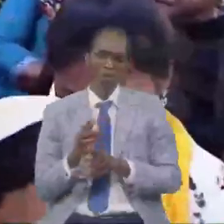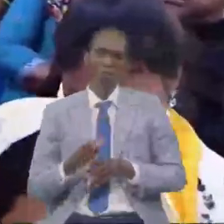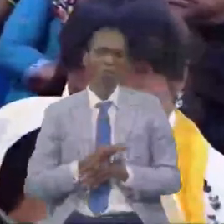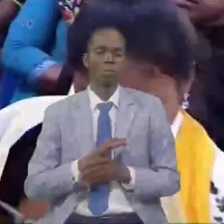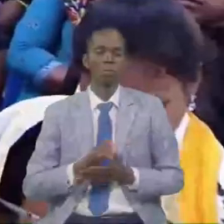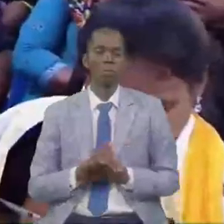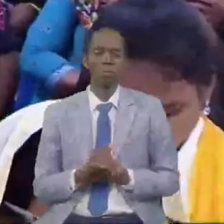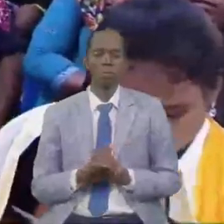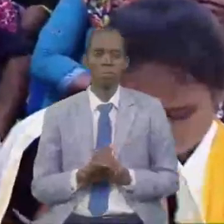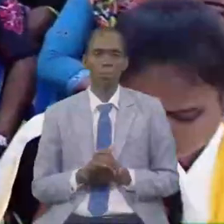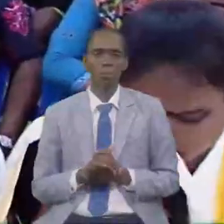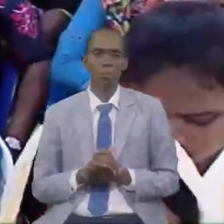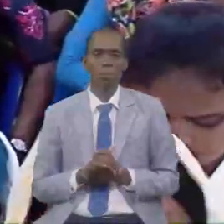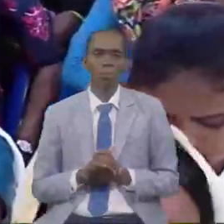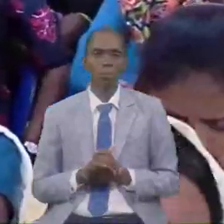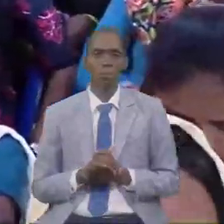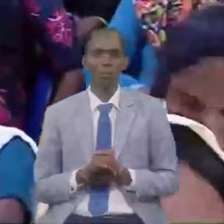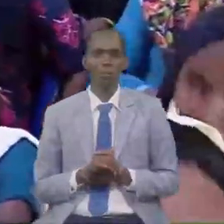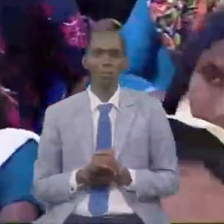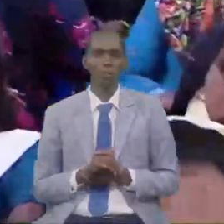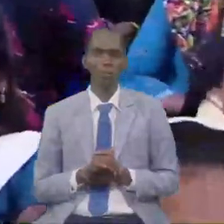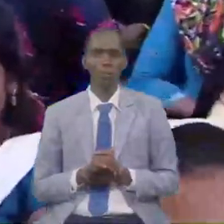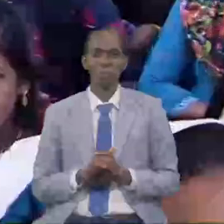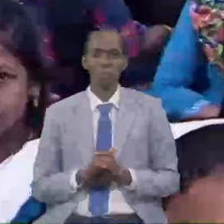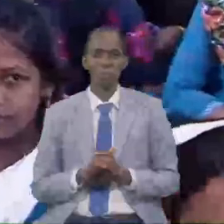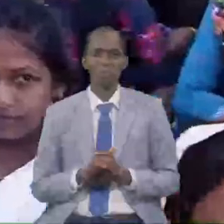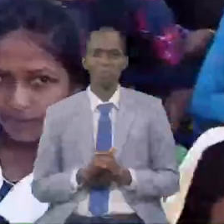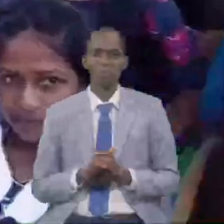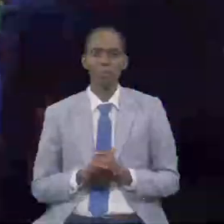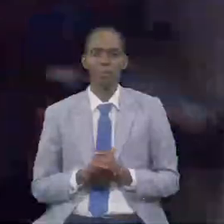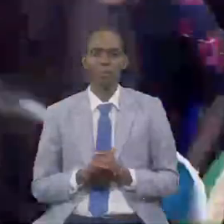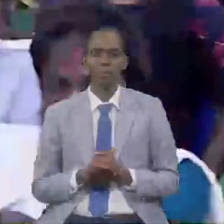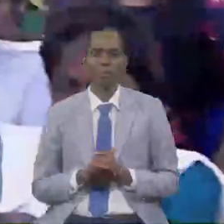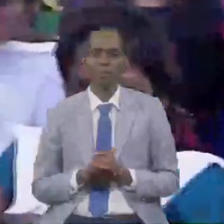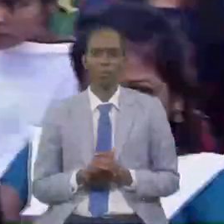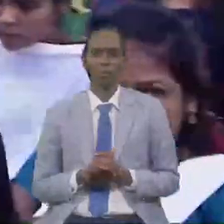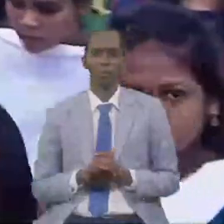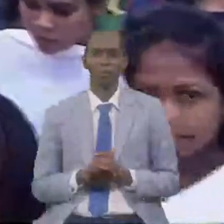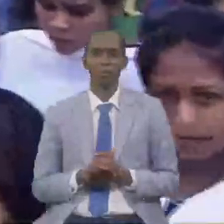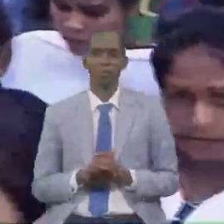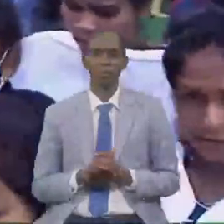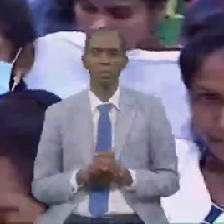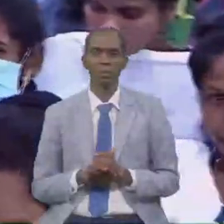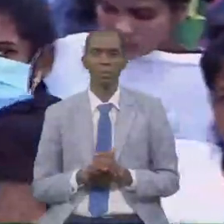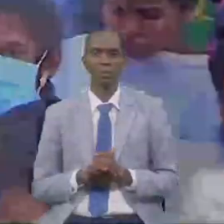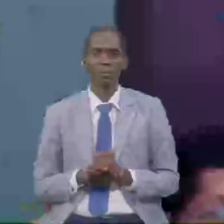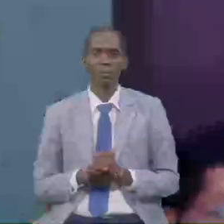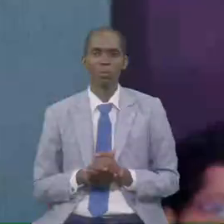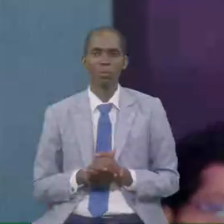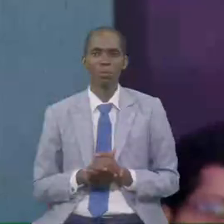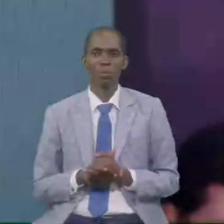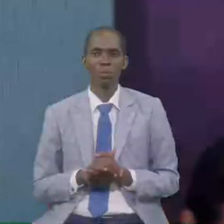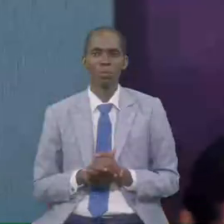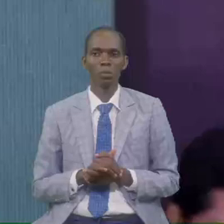et comment quelqu'une de plus âgée que moi ne s'associe pas aux grandes personnes et c'est vers moi elle vient. Alors je dois